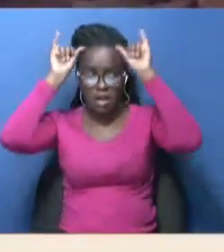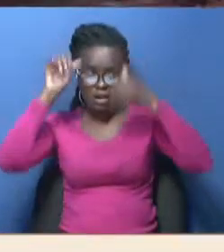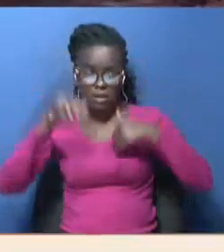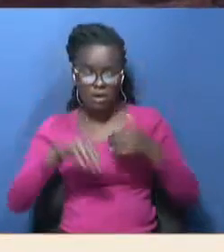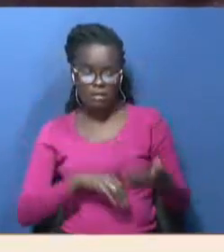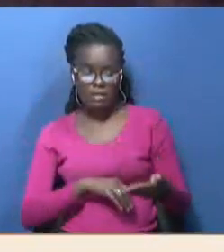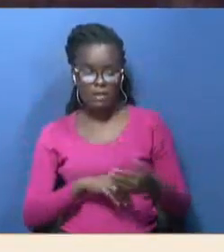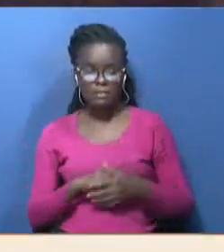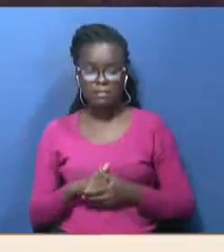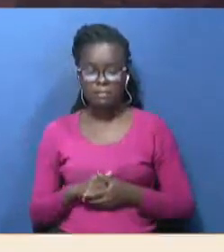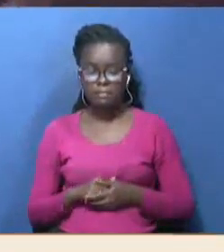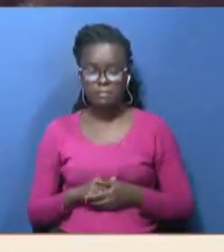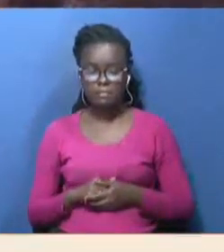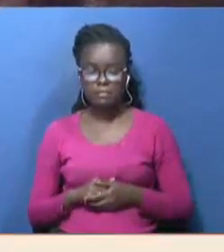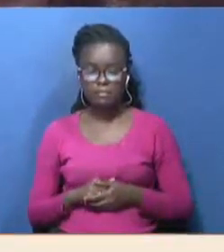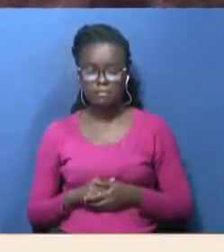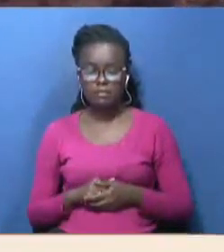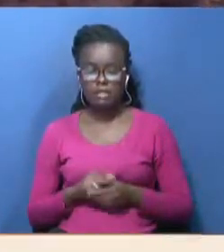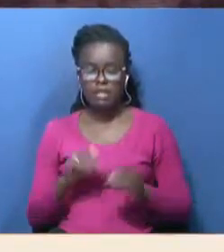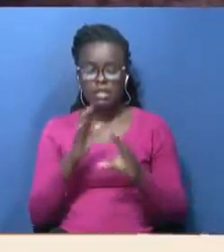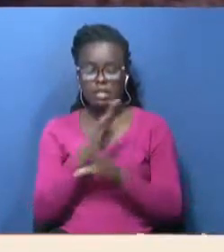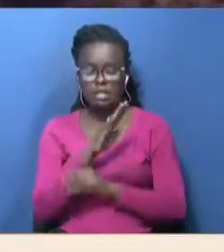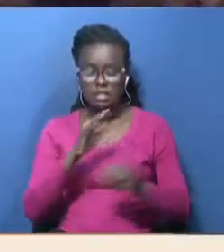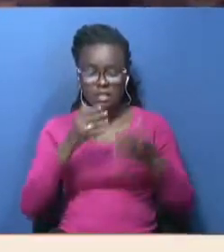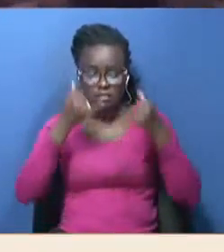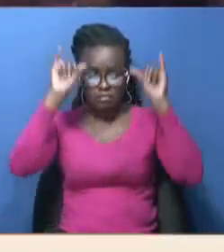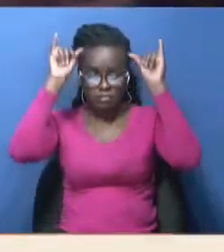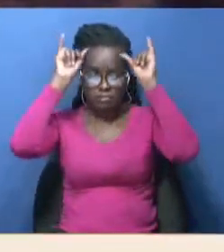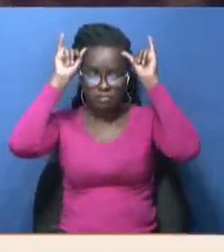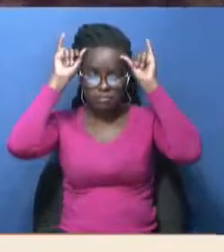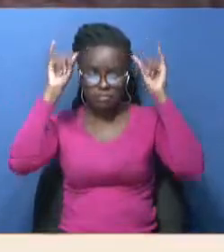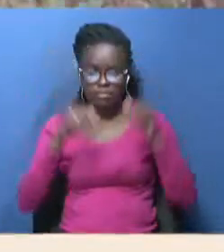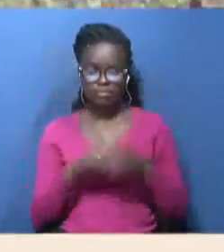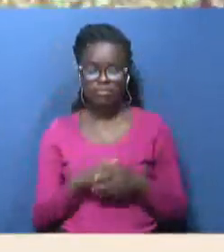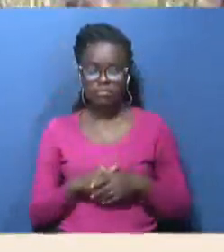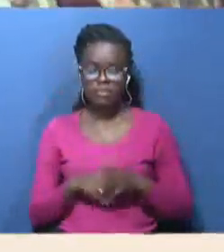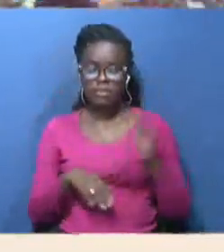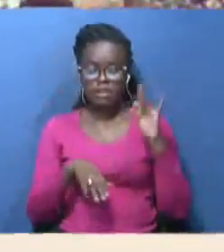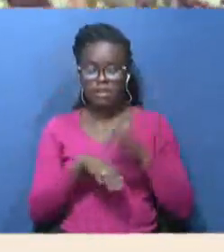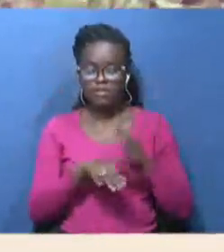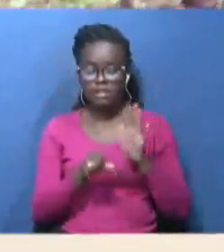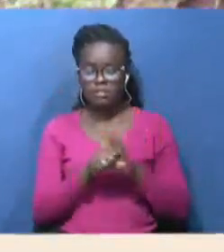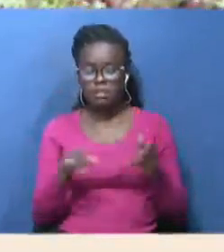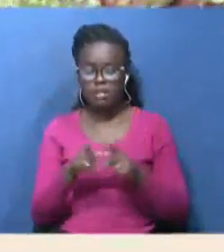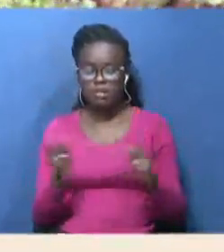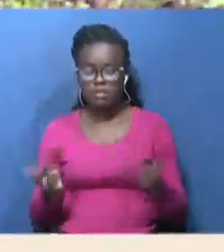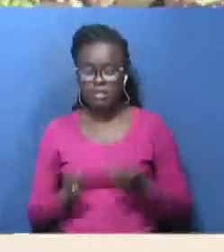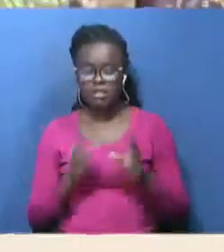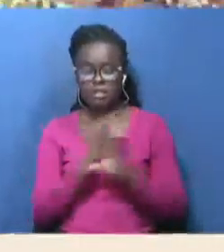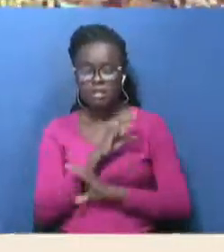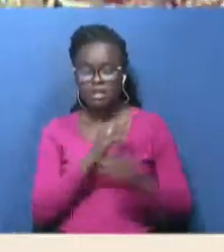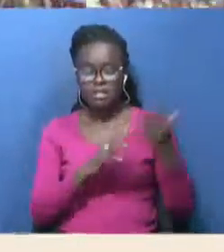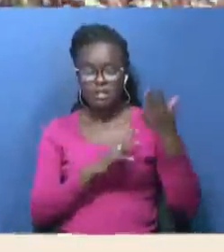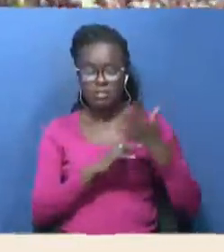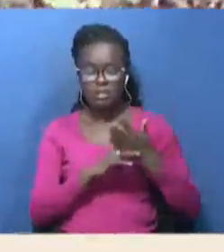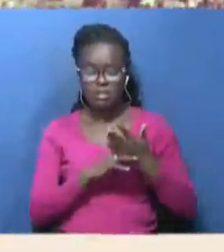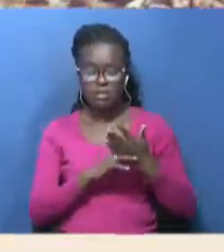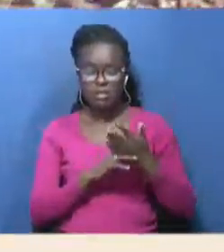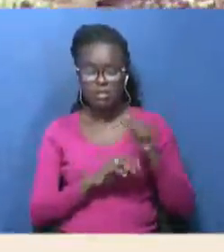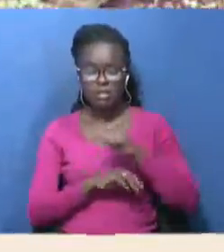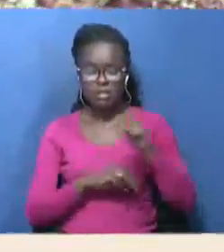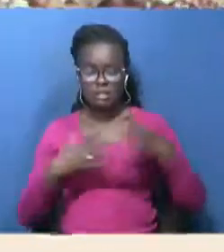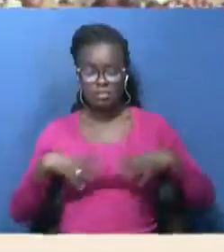marti. Woici wa mahiũ ũkoretwo ũgũmĩire icigo nyingĩ gũkũ bũrũri-inĩ gatagatĩ ka arĩithia